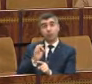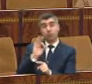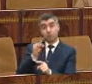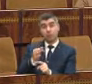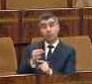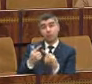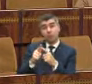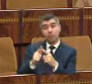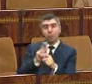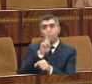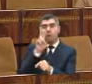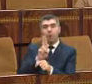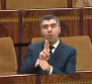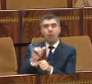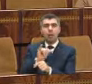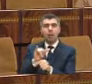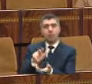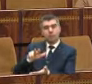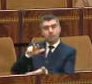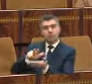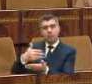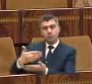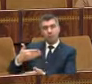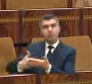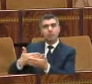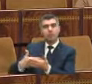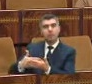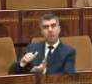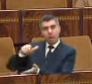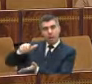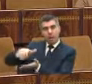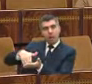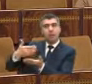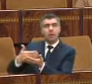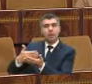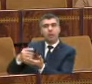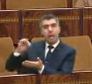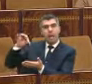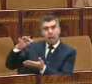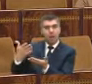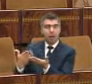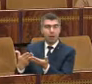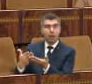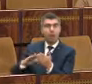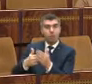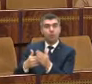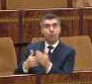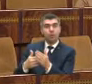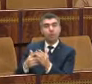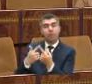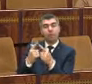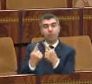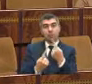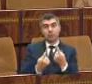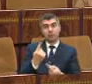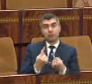والان كنتسائلوا على الرخص اللي كتعطى ديال مقالع الرمال. هل بعض المدن الصغيره اللي كتوفر على واحد المجال بيئي صغير هو